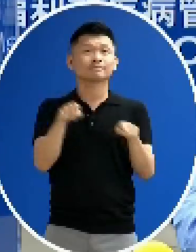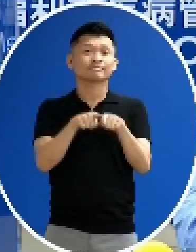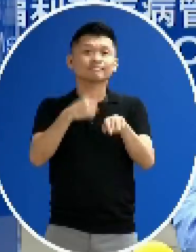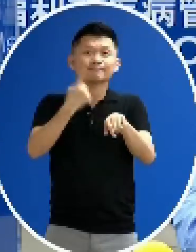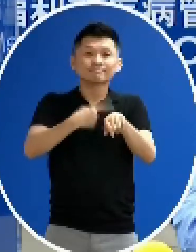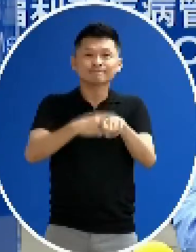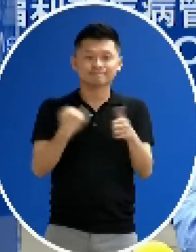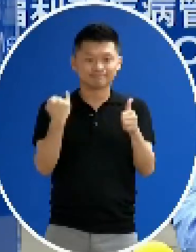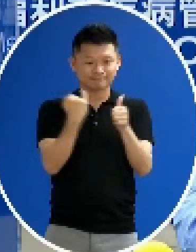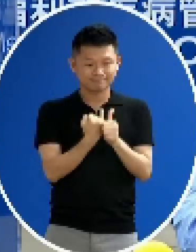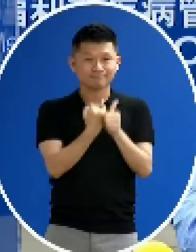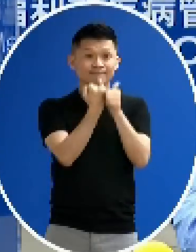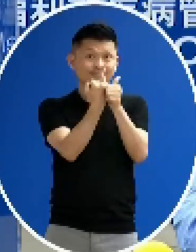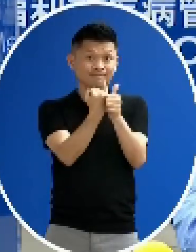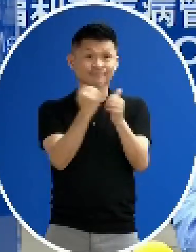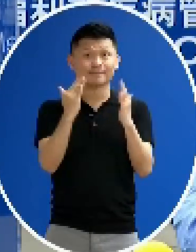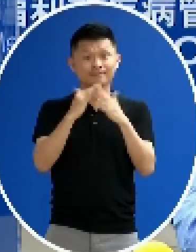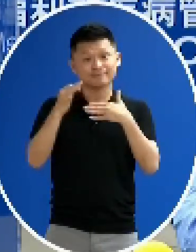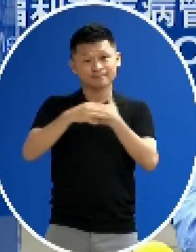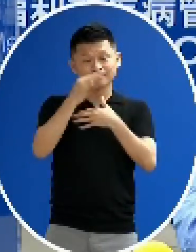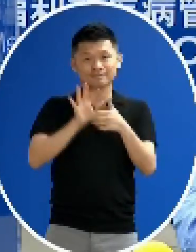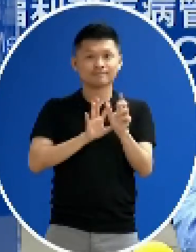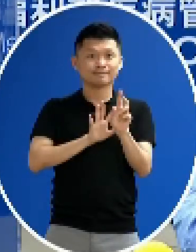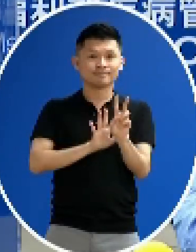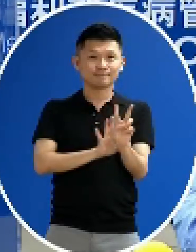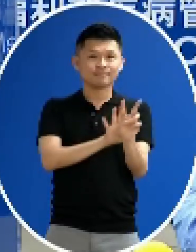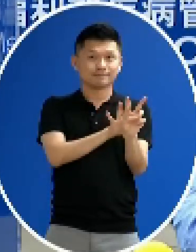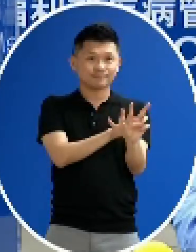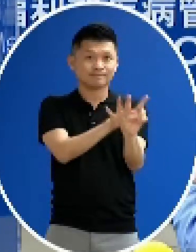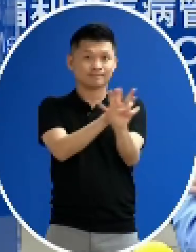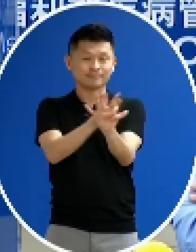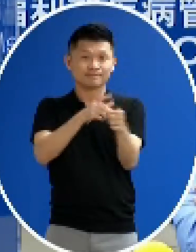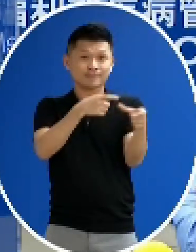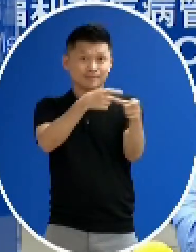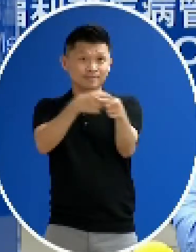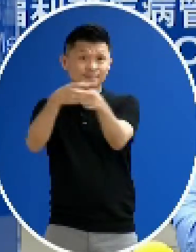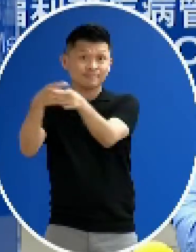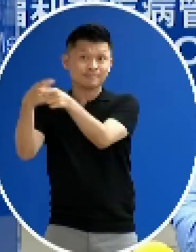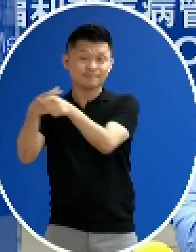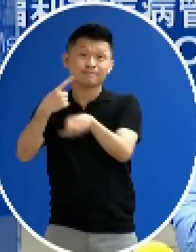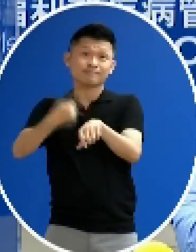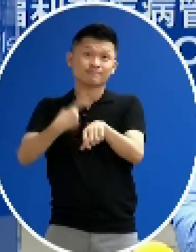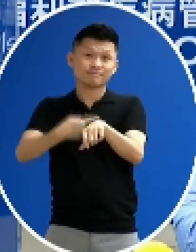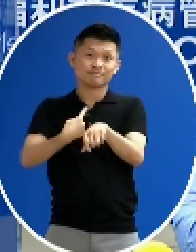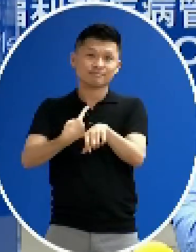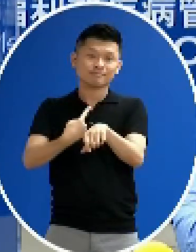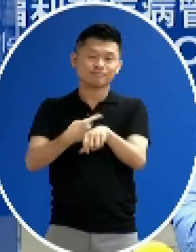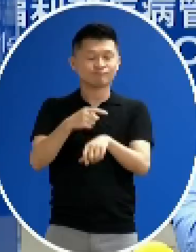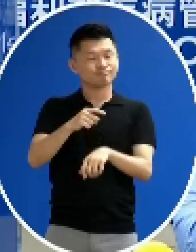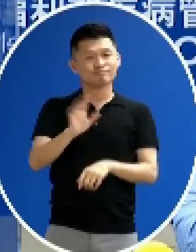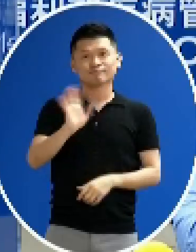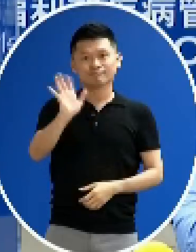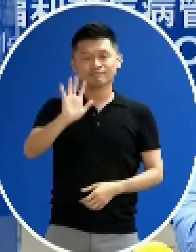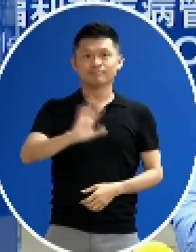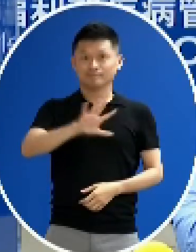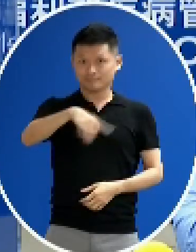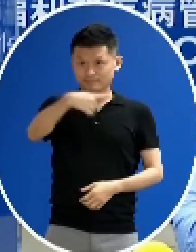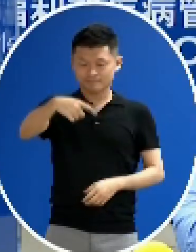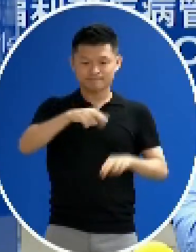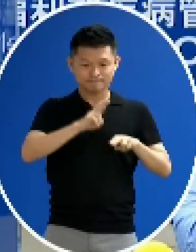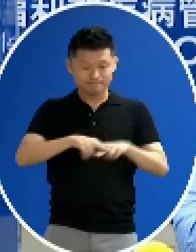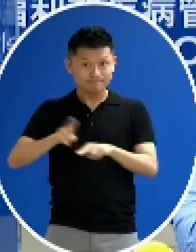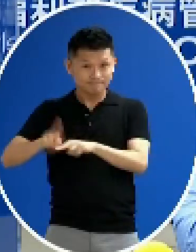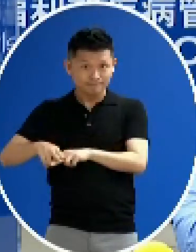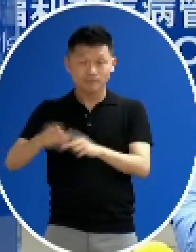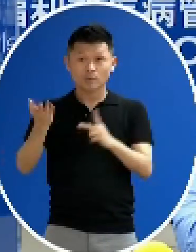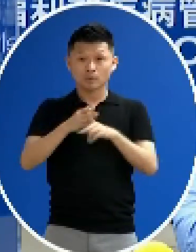郎新娘哈陪着家属哈逐桌敬酒，那我们建议哈那统一哈就在座位上或者